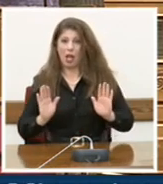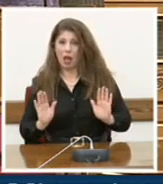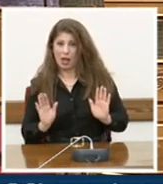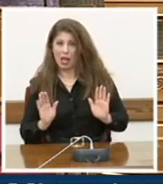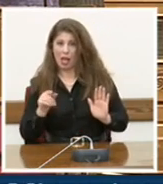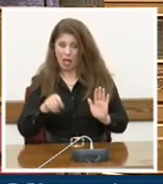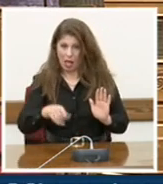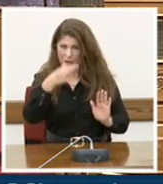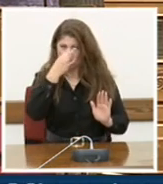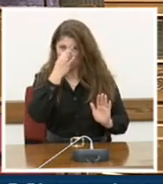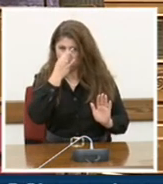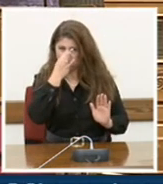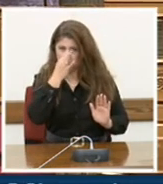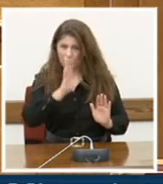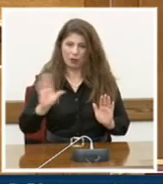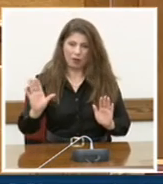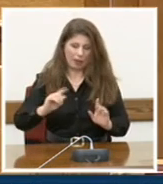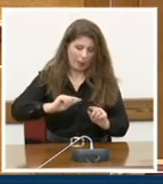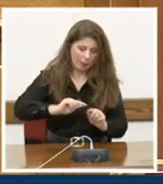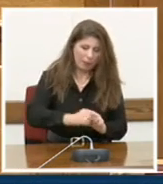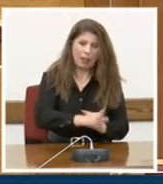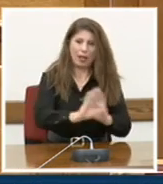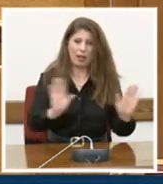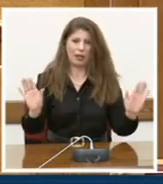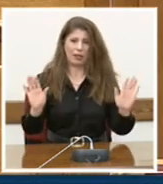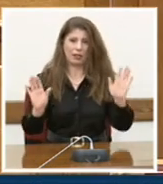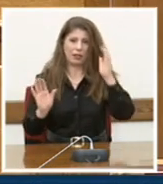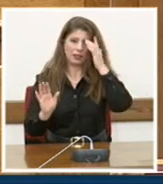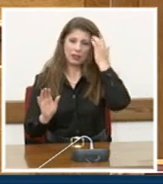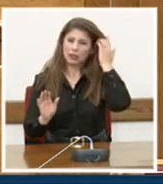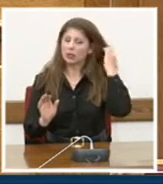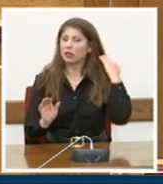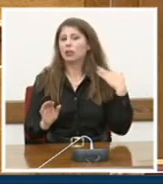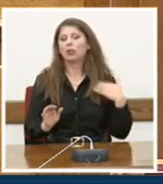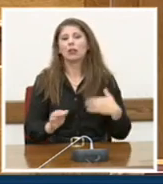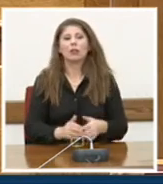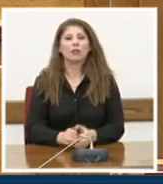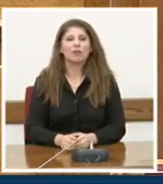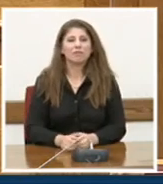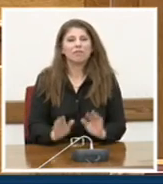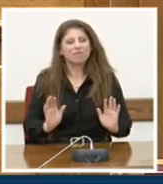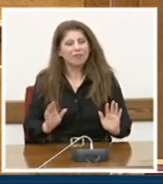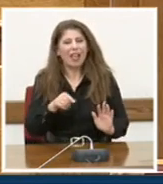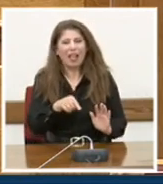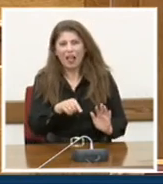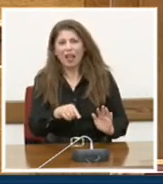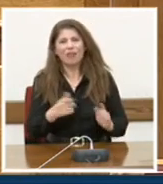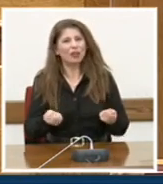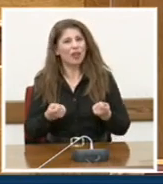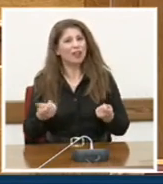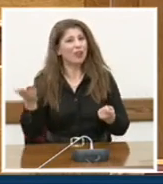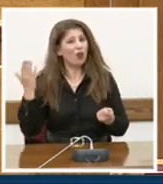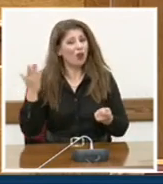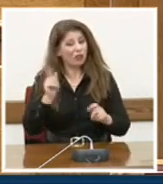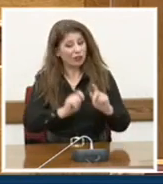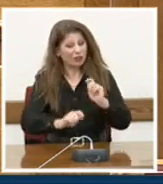βούρκο δεν τον ακουμπάει κανείς σας, όχι για να μην λερωθείτε, αυτό άλλωστε έγινε όταν το